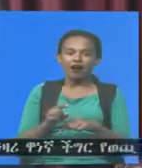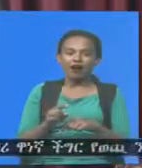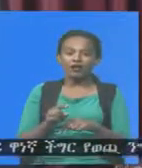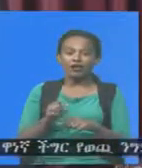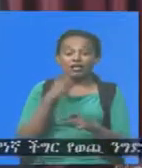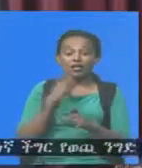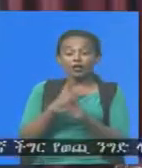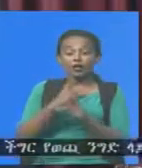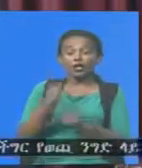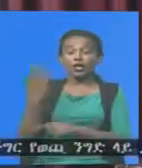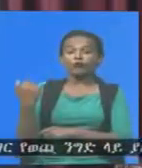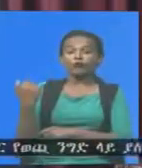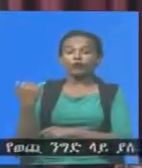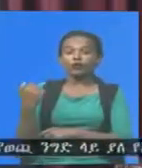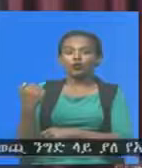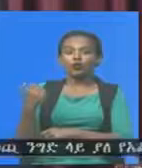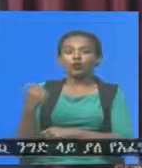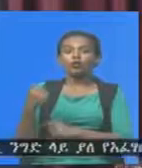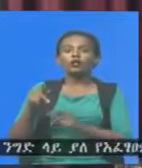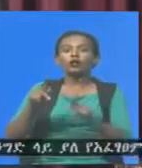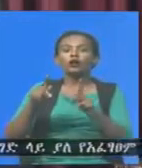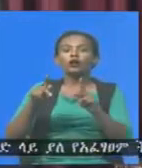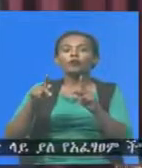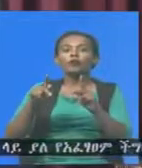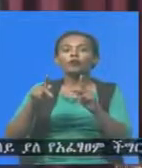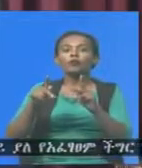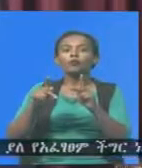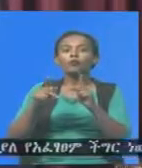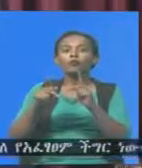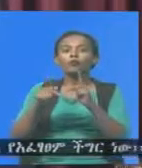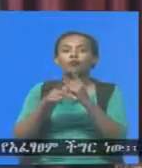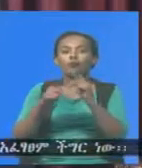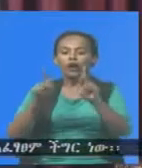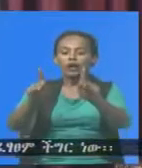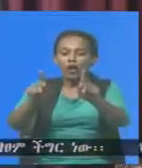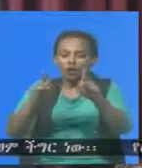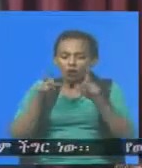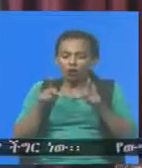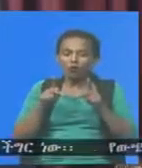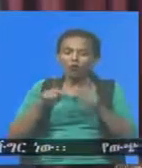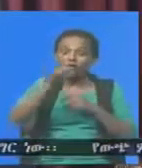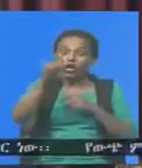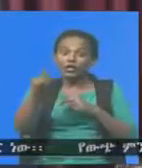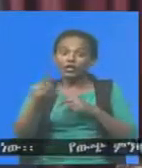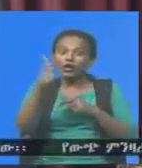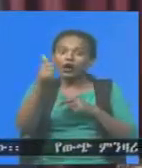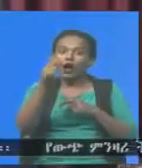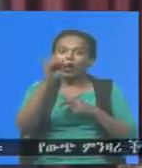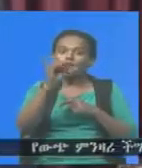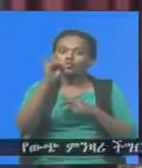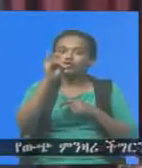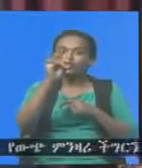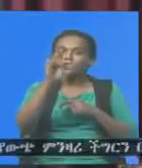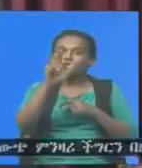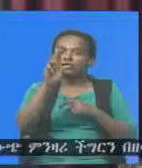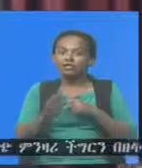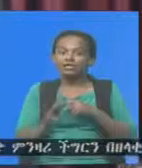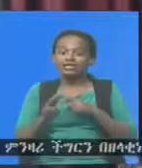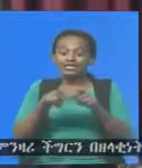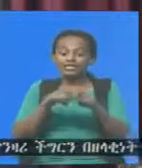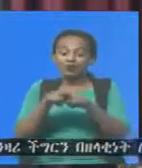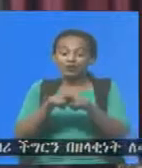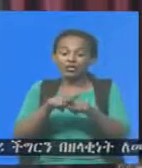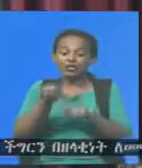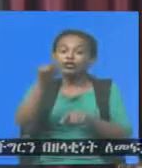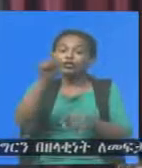ጠብቄ የነበረው የፓርላማው ጥያቄ የአልጀርስ ስምምነት እንድትፈራረሙ እና